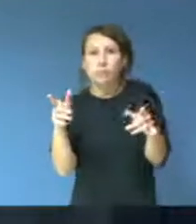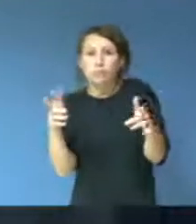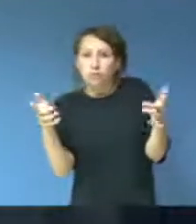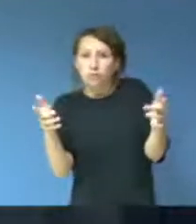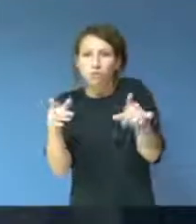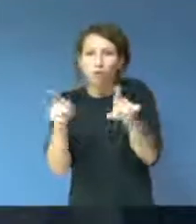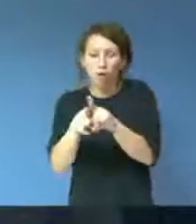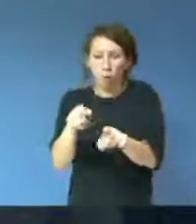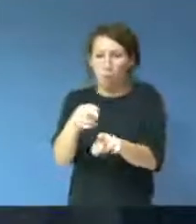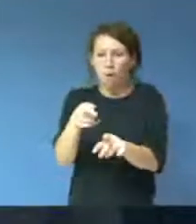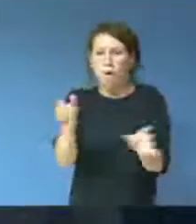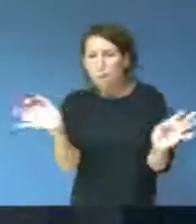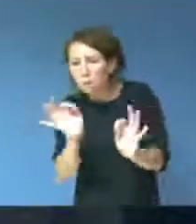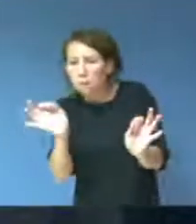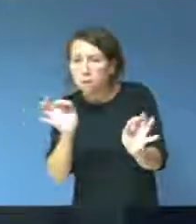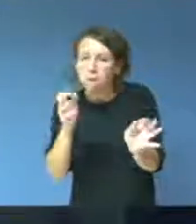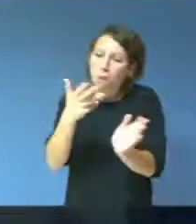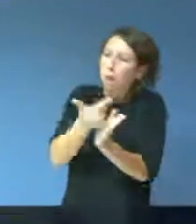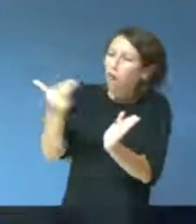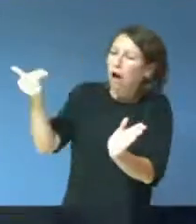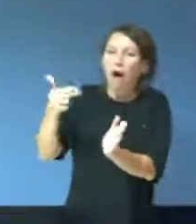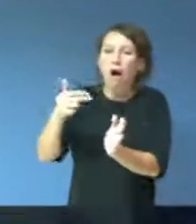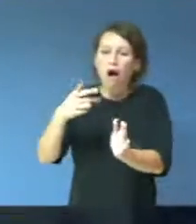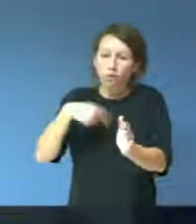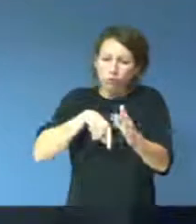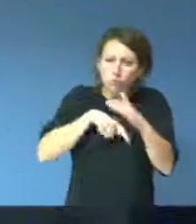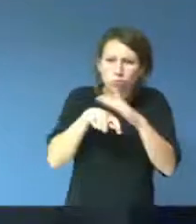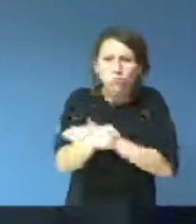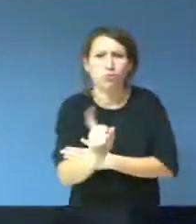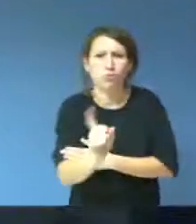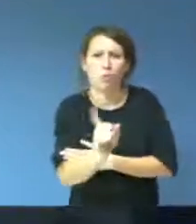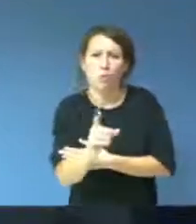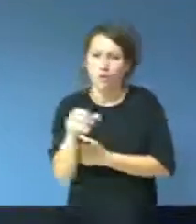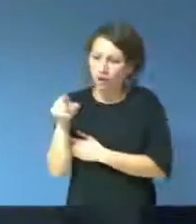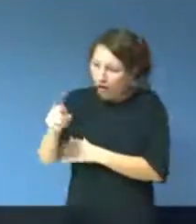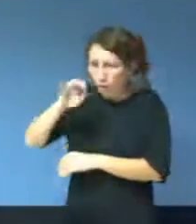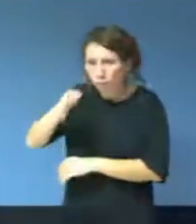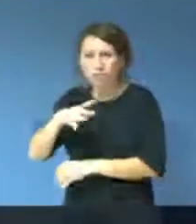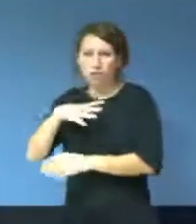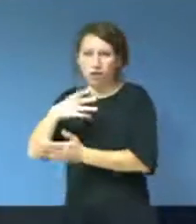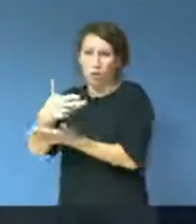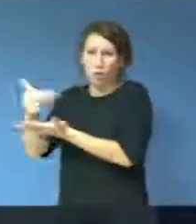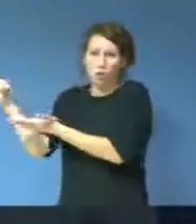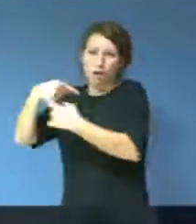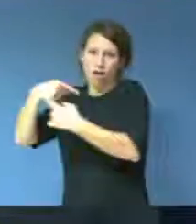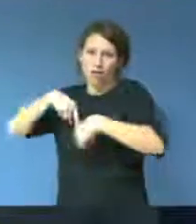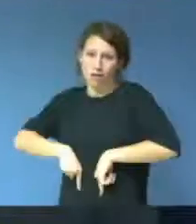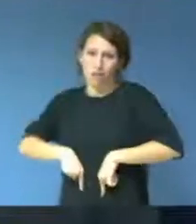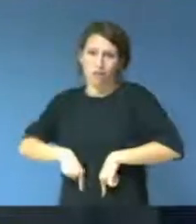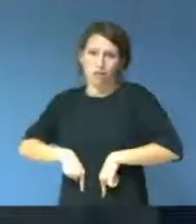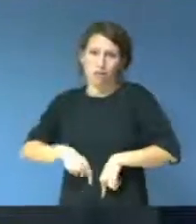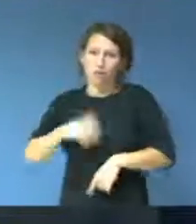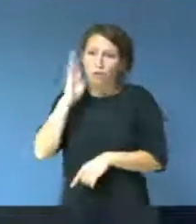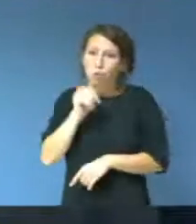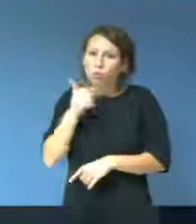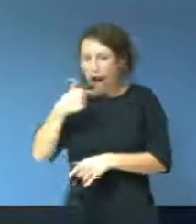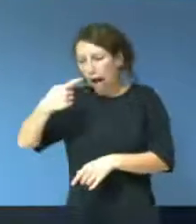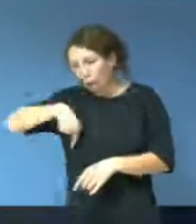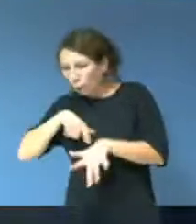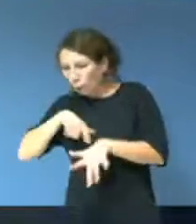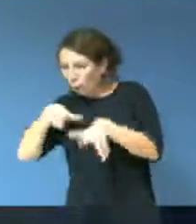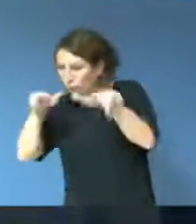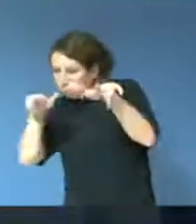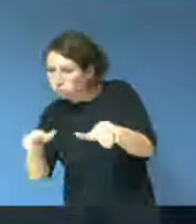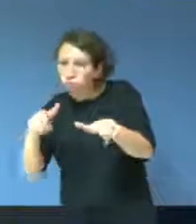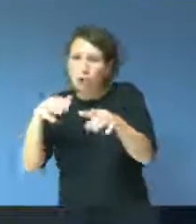contrat avec l'État et dont effectivement on peut légitimement s'interroger sur les programmes qui y sont dispensés ou les choix